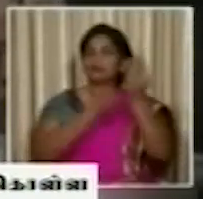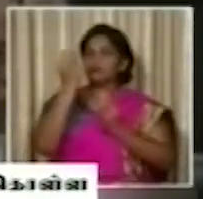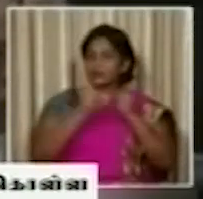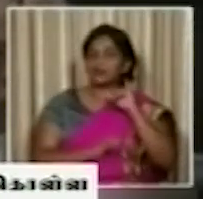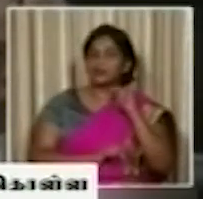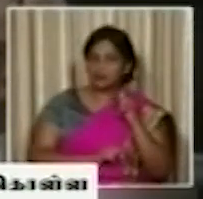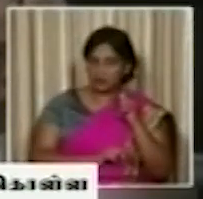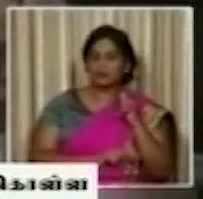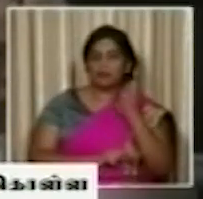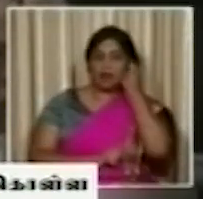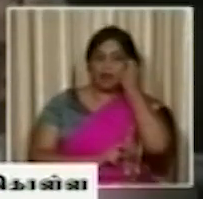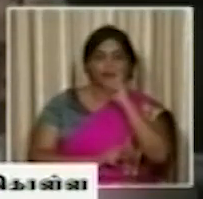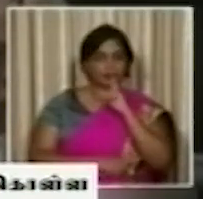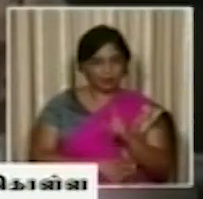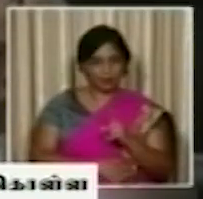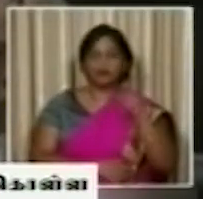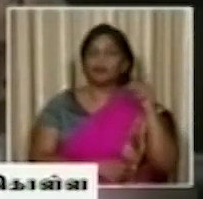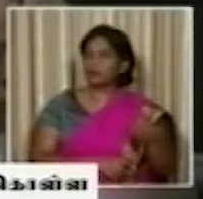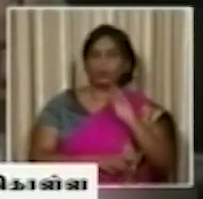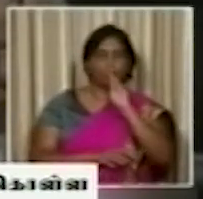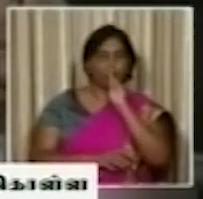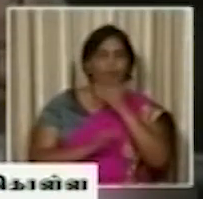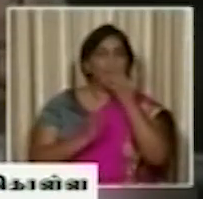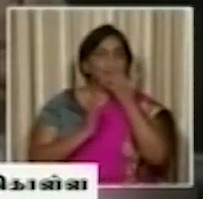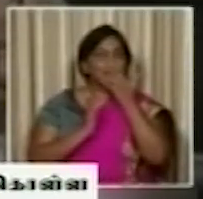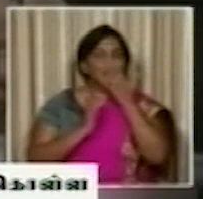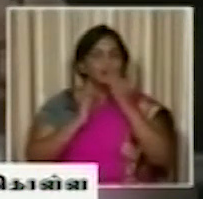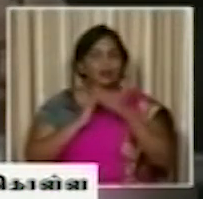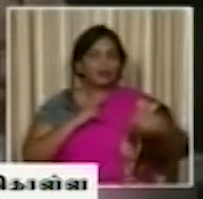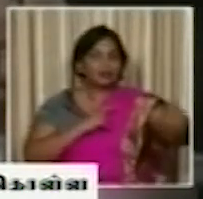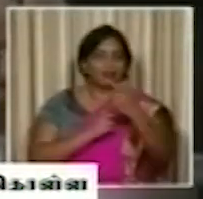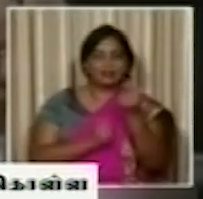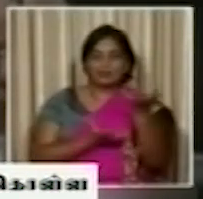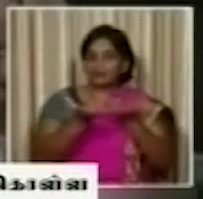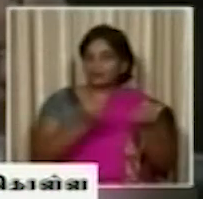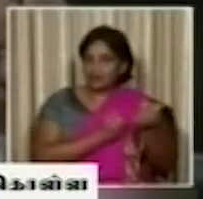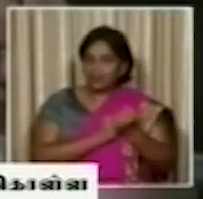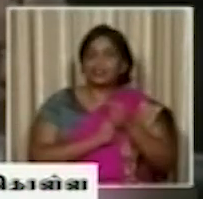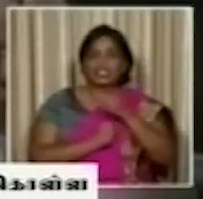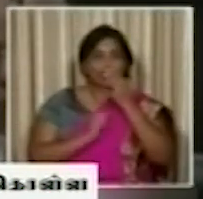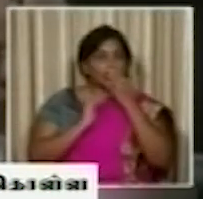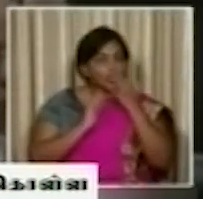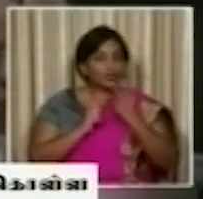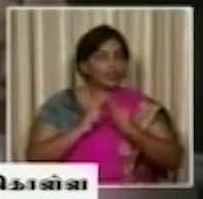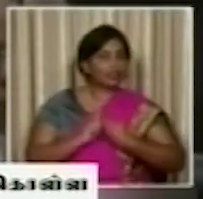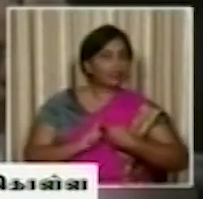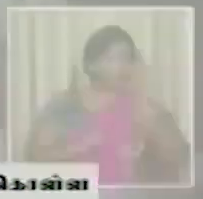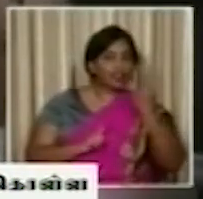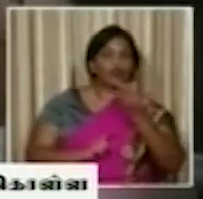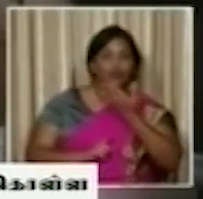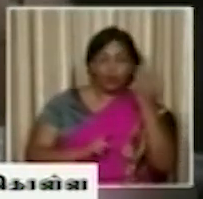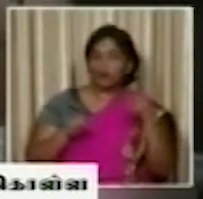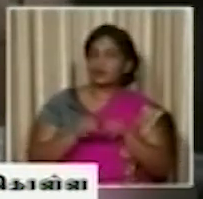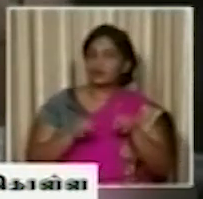செல்வதா இல்லையா என்ற கேள்வி இருக்கிறது. அதனால் இதே வழியில் முன்னேறி செல்வதற்கான சட்டத்திட்டங்களை பாராளுமன்றத்தில் நிறைவேற்றிக் கொள்ள எதிர்பார்க்கின்றோம். அதே